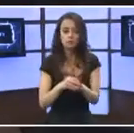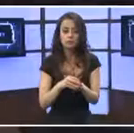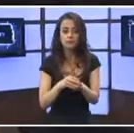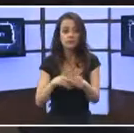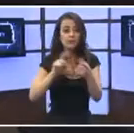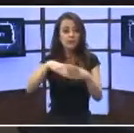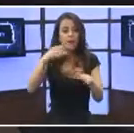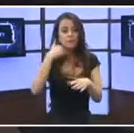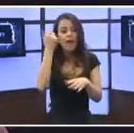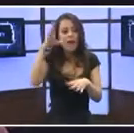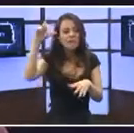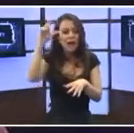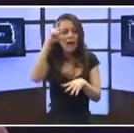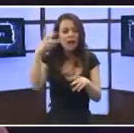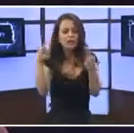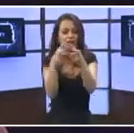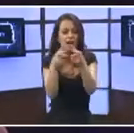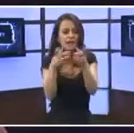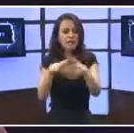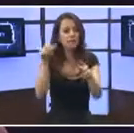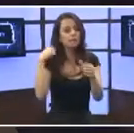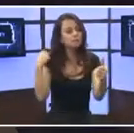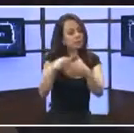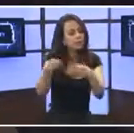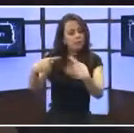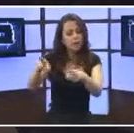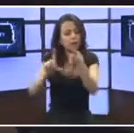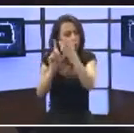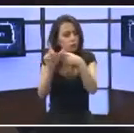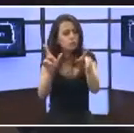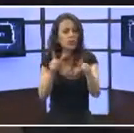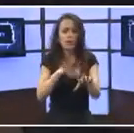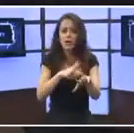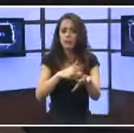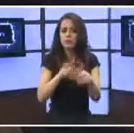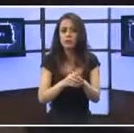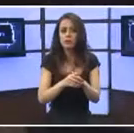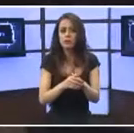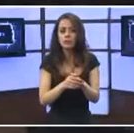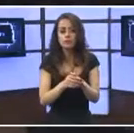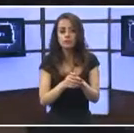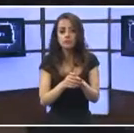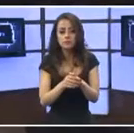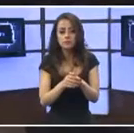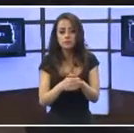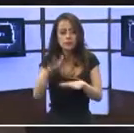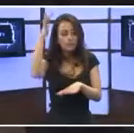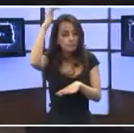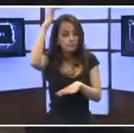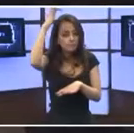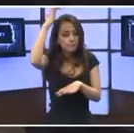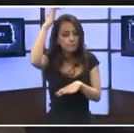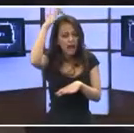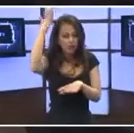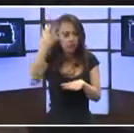çok. Beyaz Ay Derneği ile yine farkındalık projeleri üretiyoruz. Evet. Bir talimat vermişim Bağcılar'da arkadaşlarımıza,